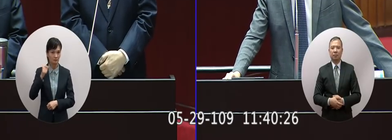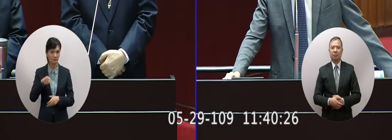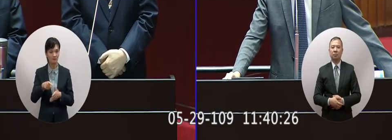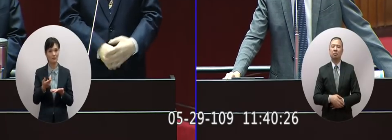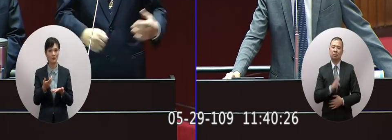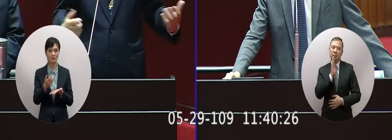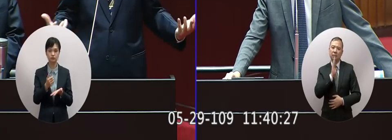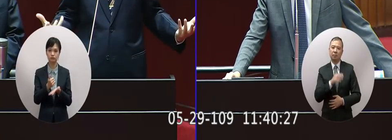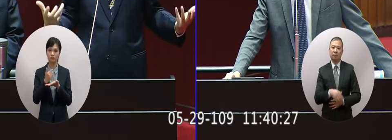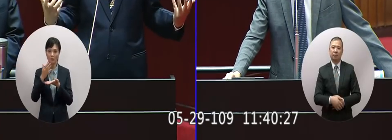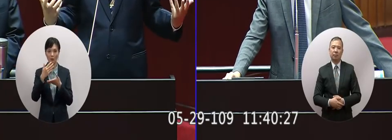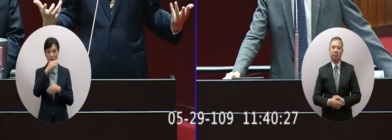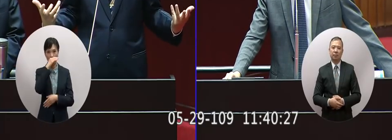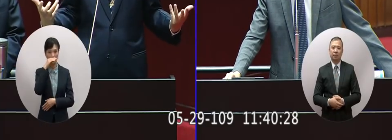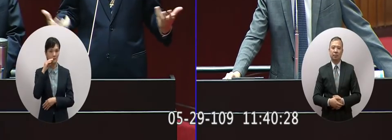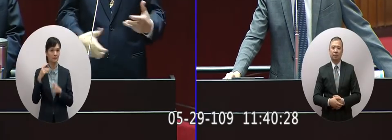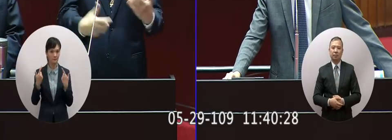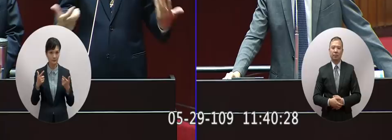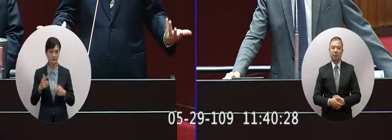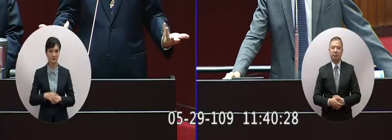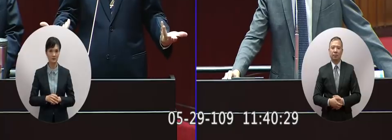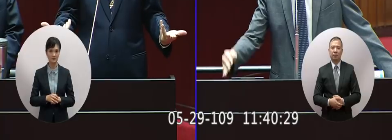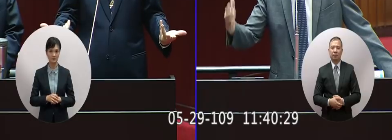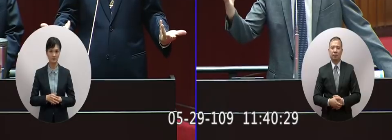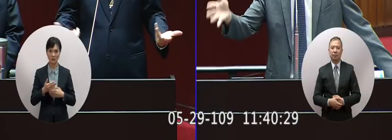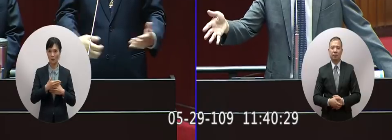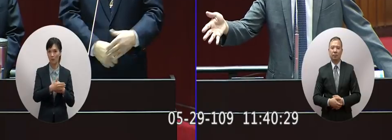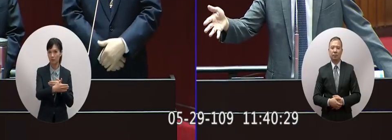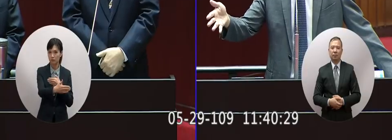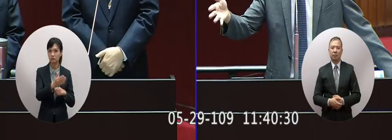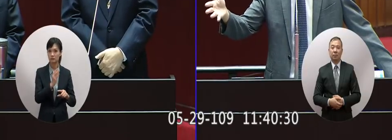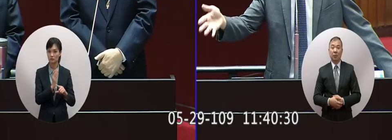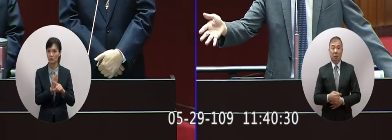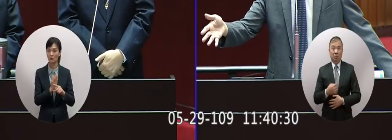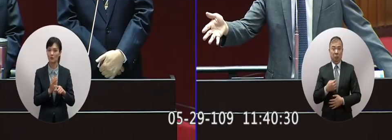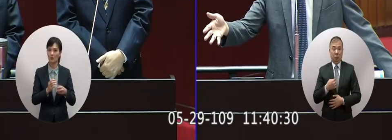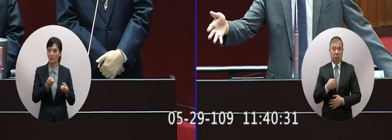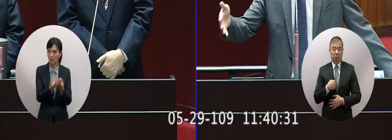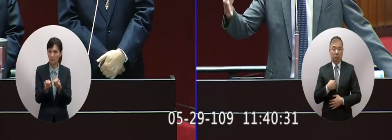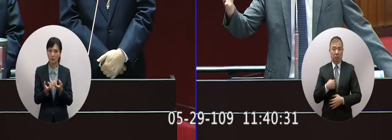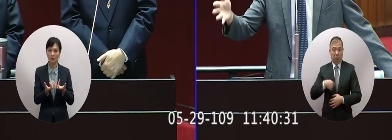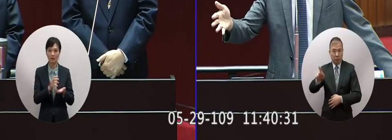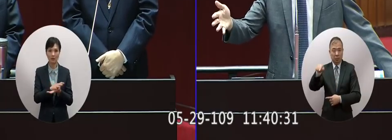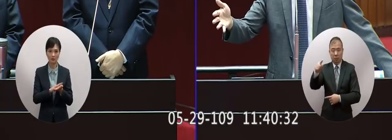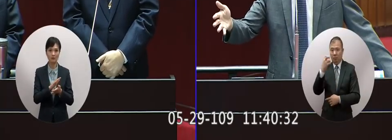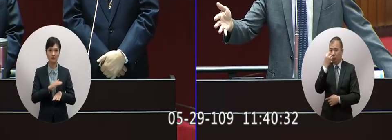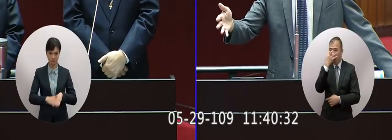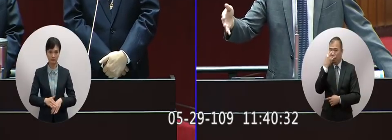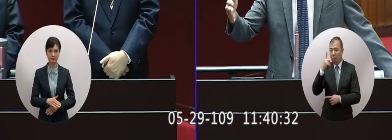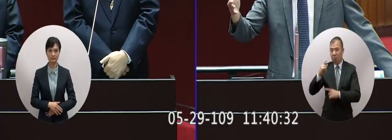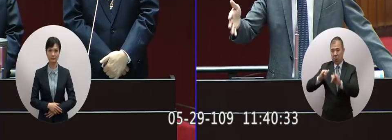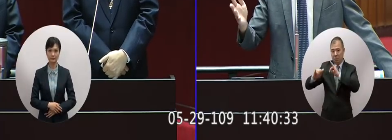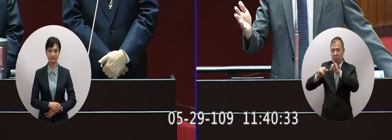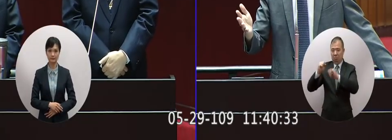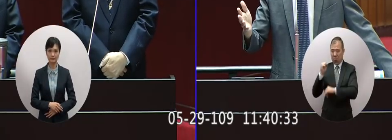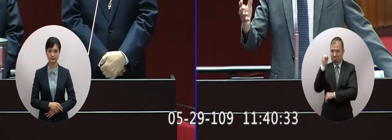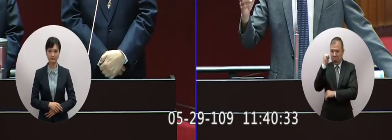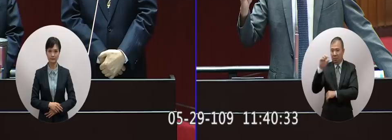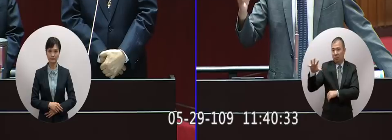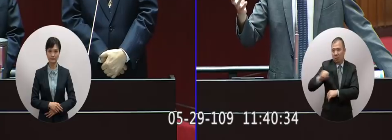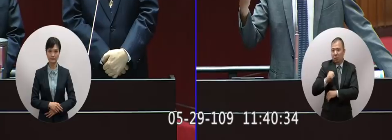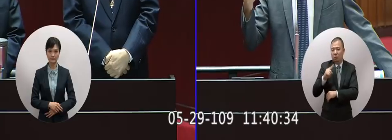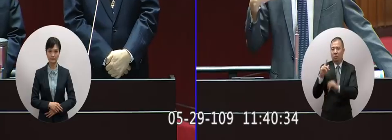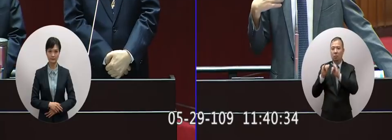当然。 在革命的过程中，当然有一定的这样的。 我们非常挺我们香港的民众，尤其他们争取自由民主哈。那但是就是